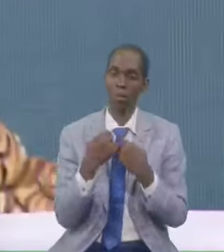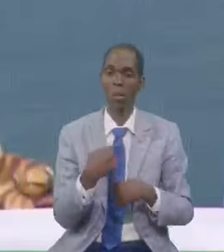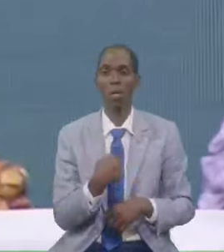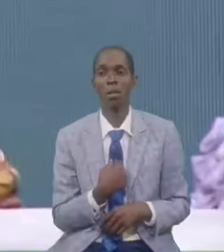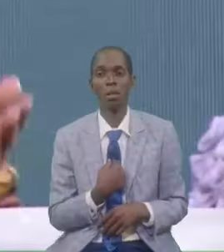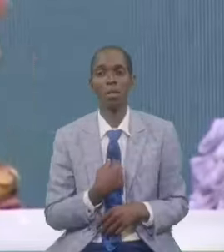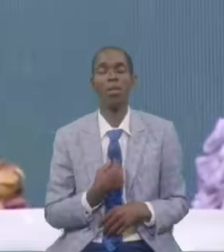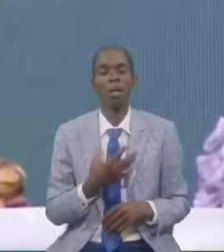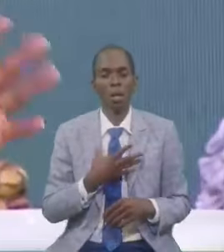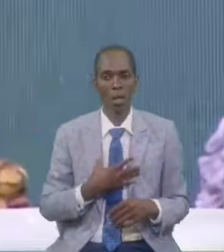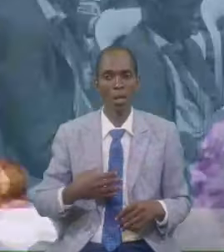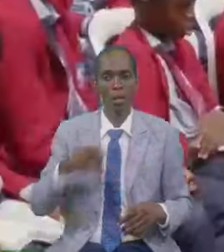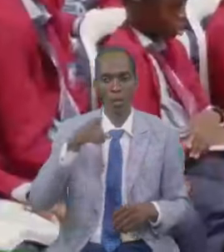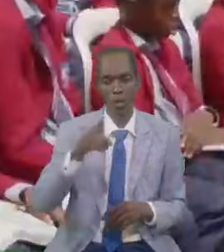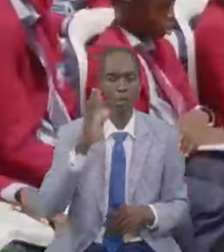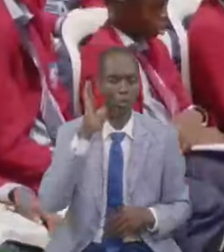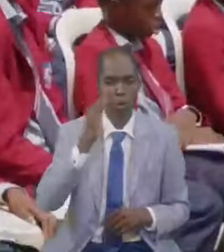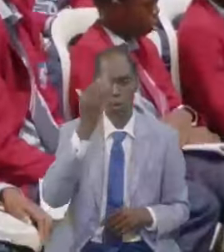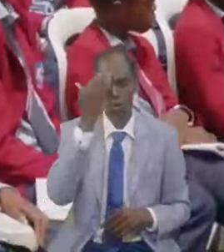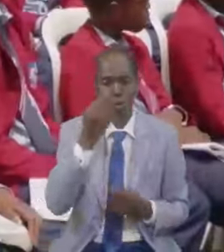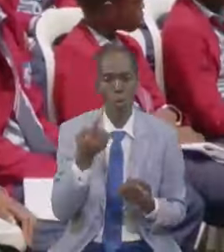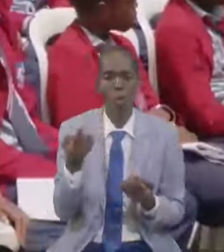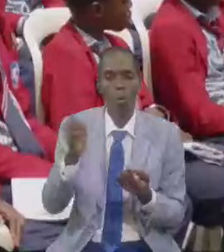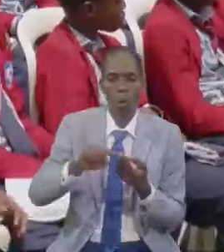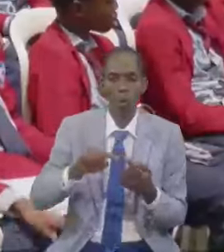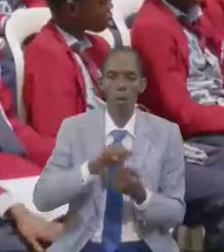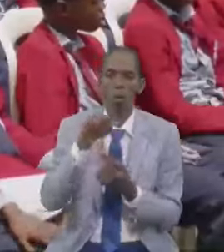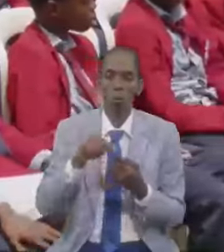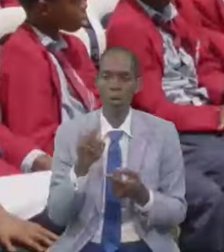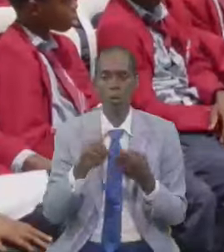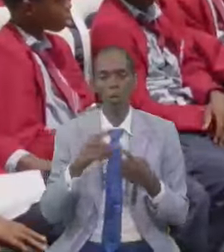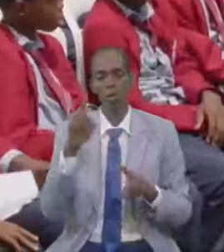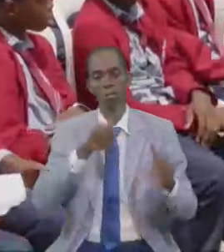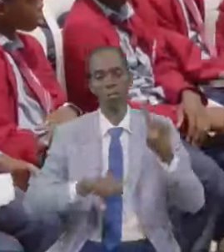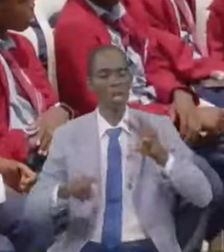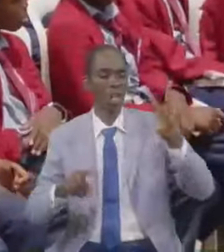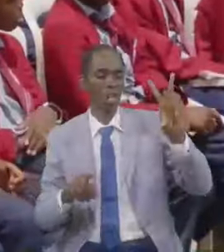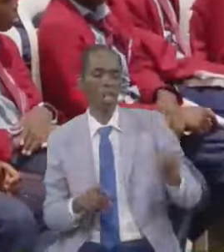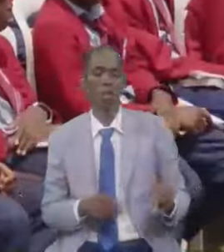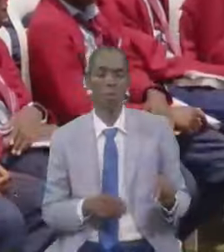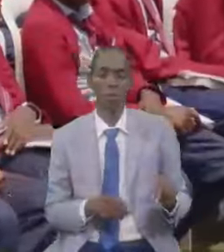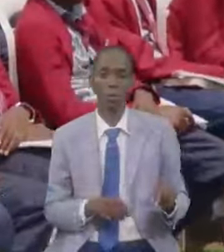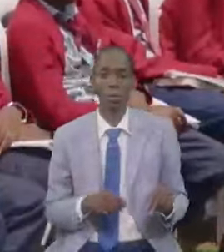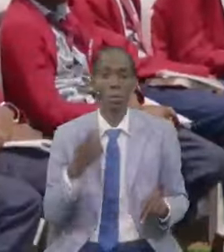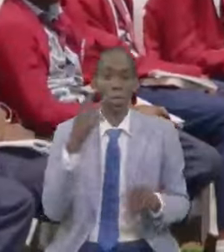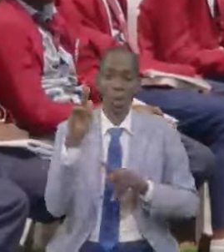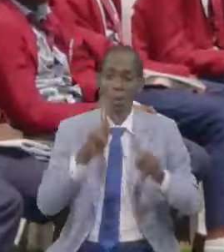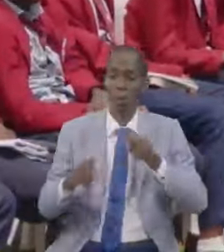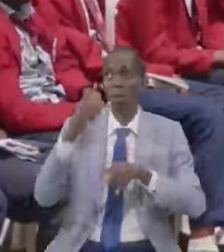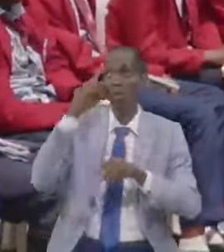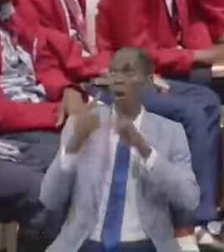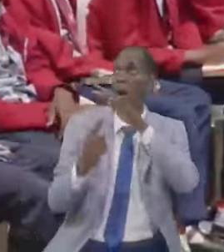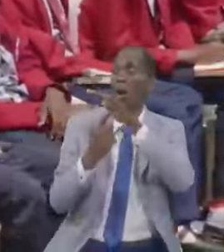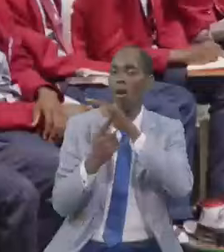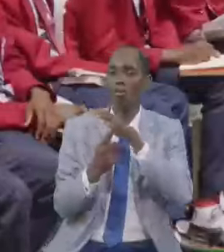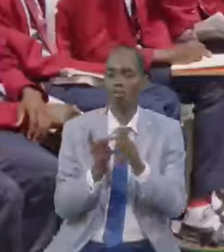when to say no. నేను దానికి నో అని చెప్తాను. Heroes watch over their words. ఏమండి కథానాయకులు